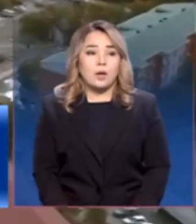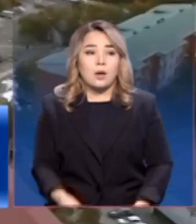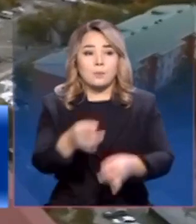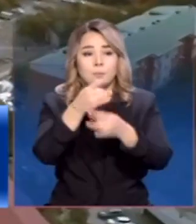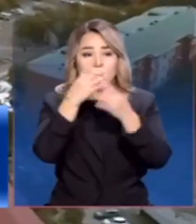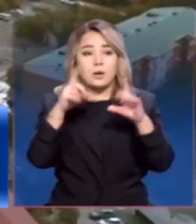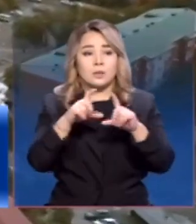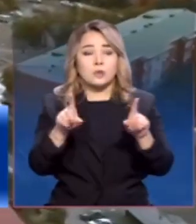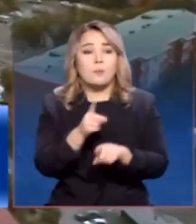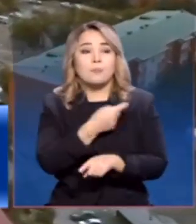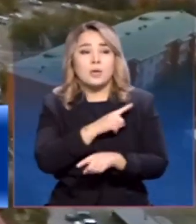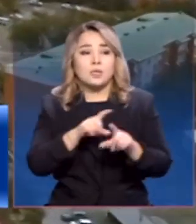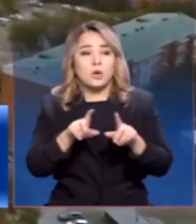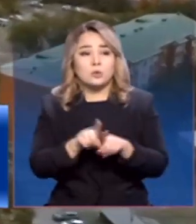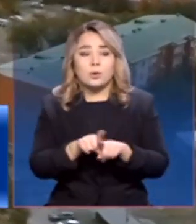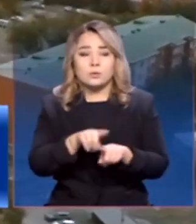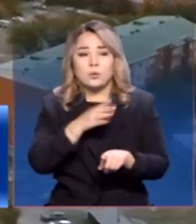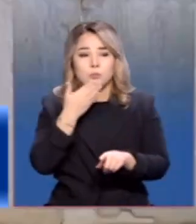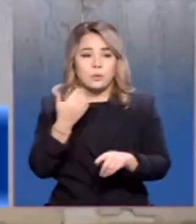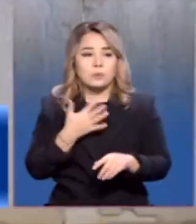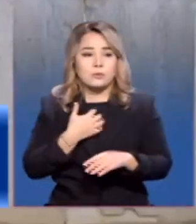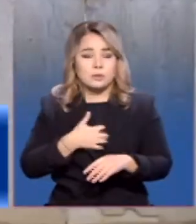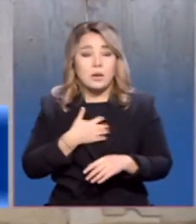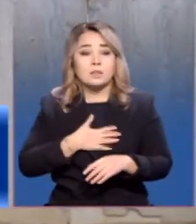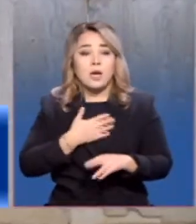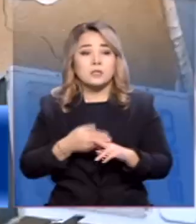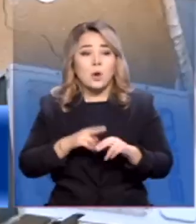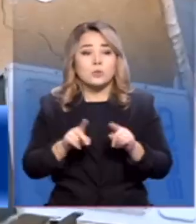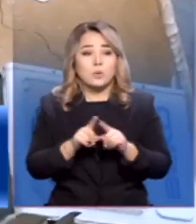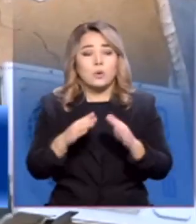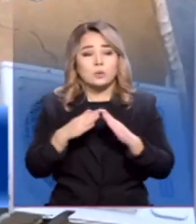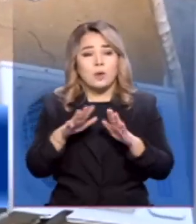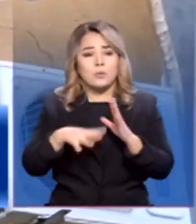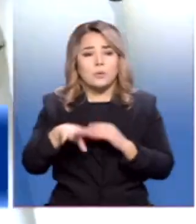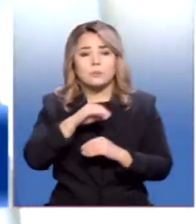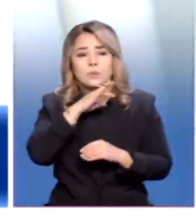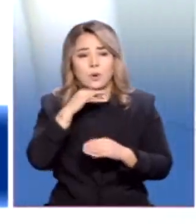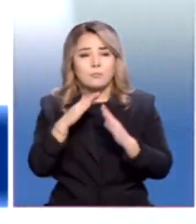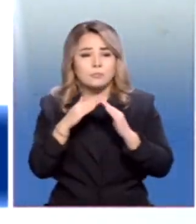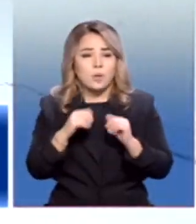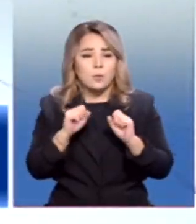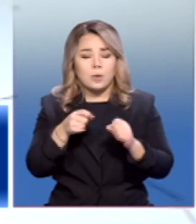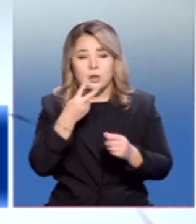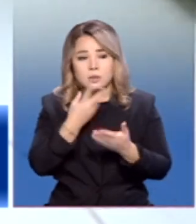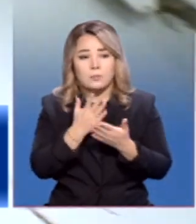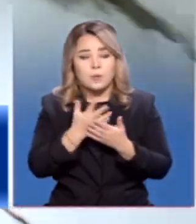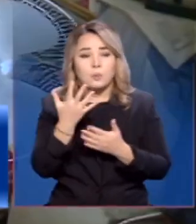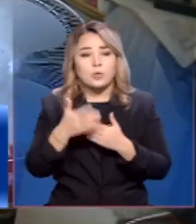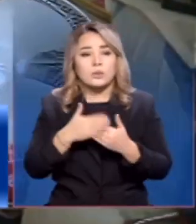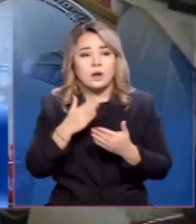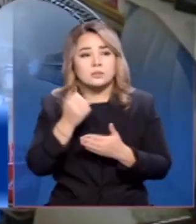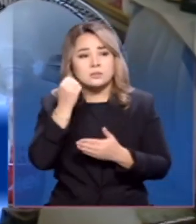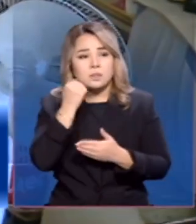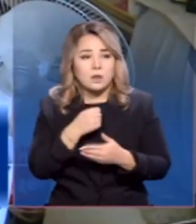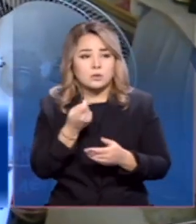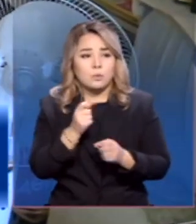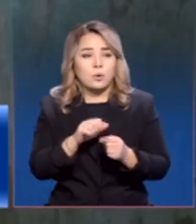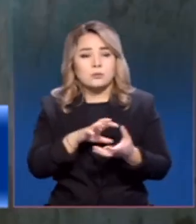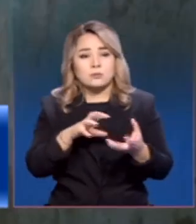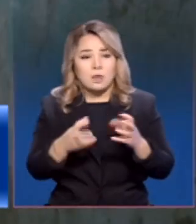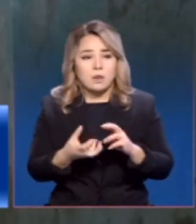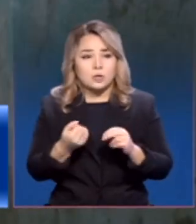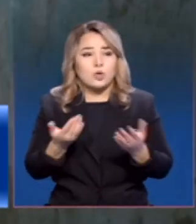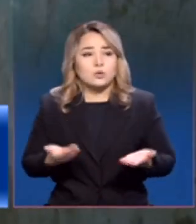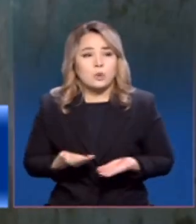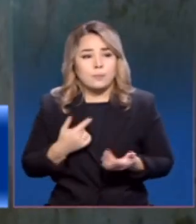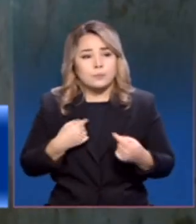Мәдени нысан түгілі медициналық мекемелерінің де халі мүшкіл. Құлаудың алдында тұрған үйлер көп. 500-ге жоқ баспана апатты танылған. Бірақ паналайтын жері